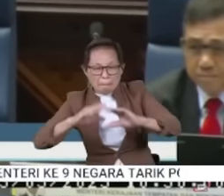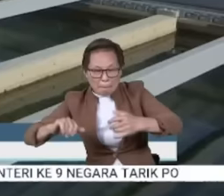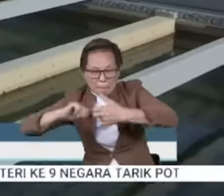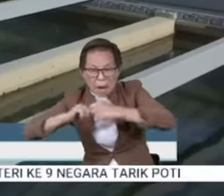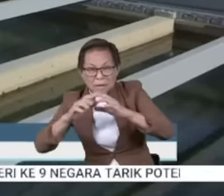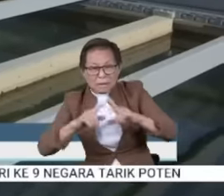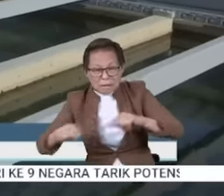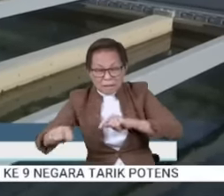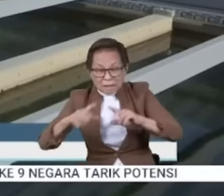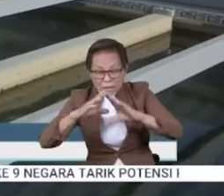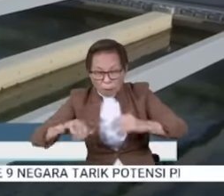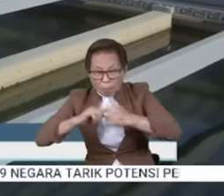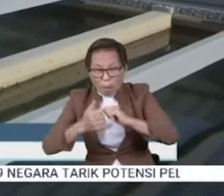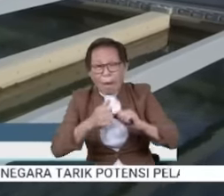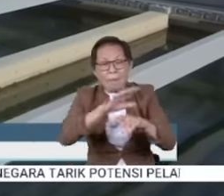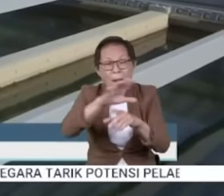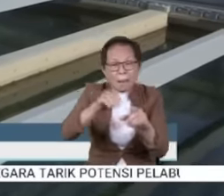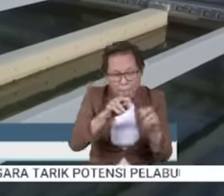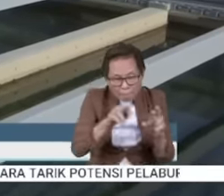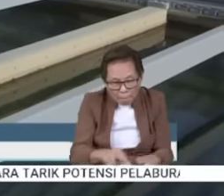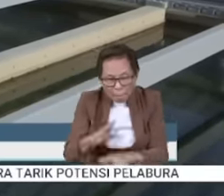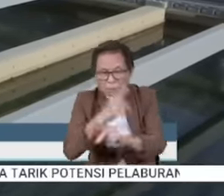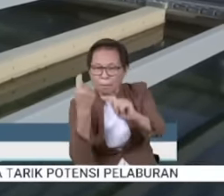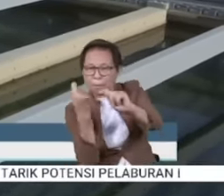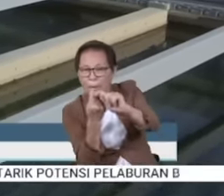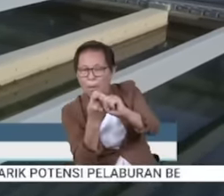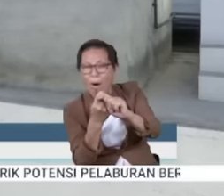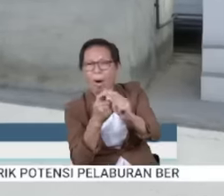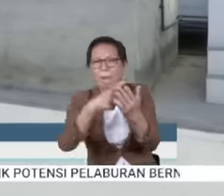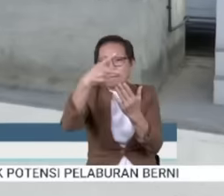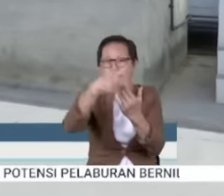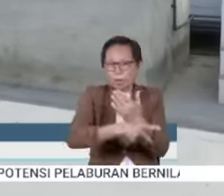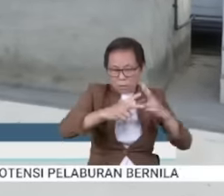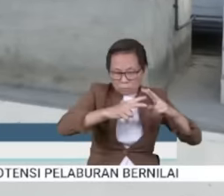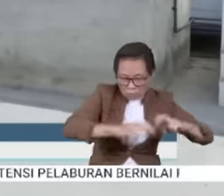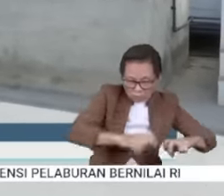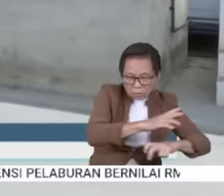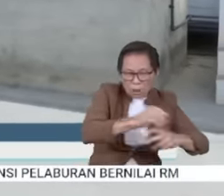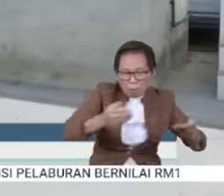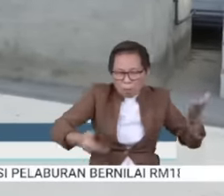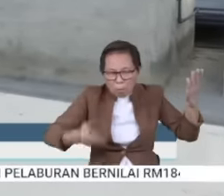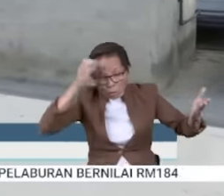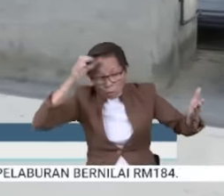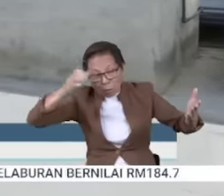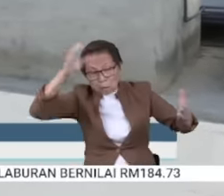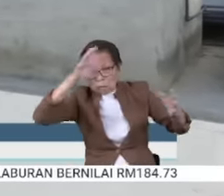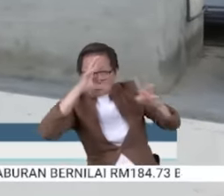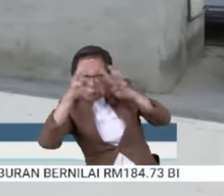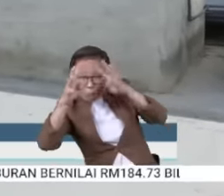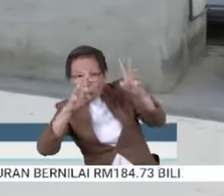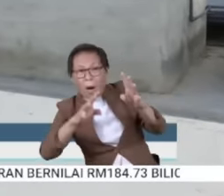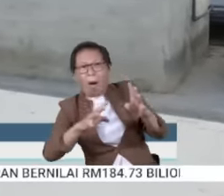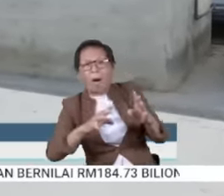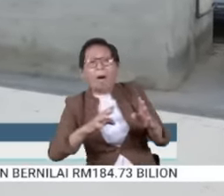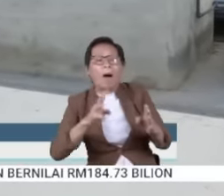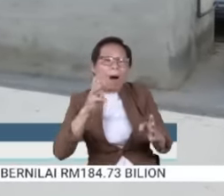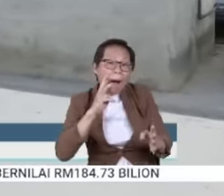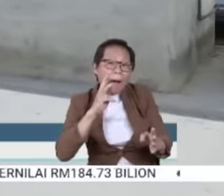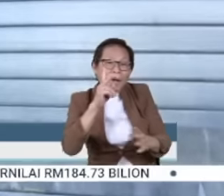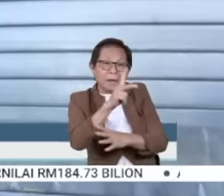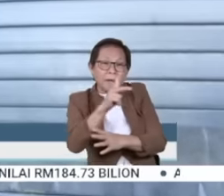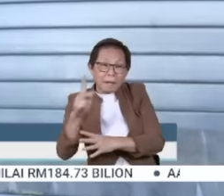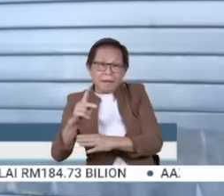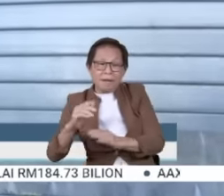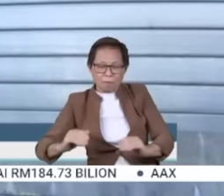itu antara lain melibatkan perancangan dan pembinaan Project kajian kemungkinan dan konsep mereka bentuk bakalan air Kota Kinabalu